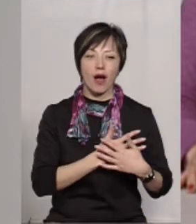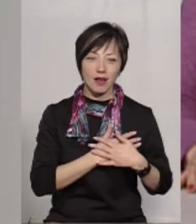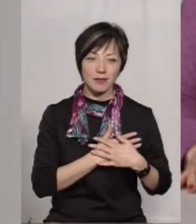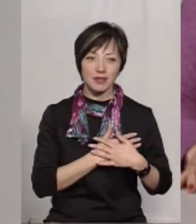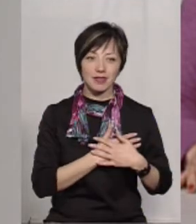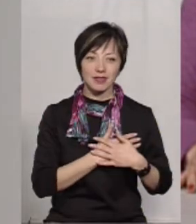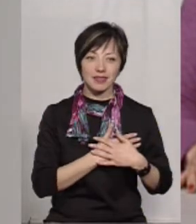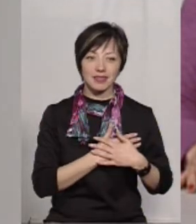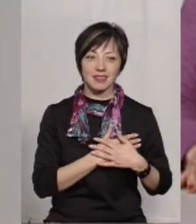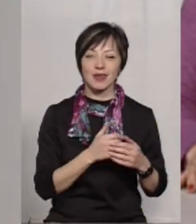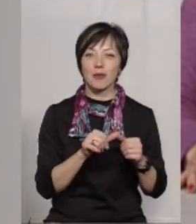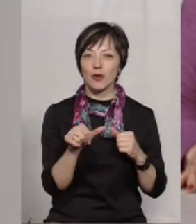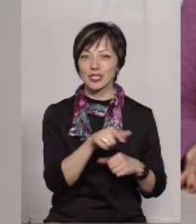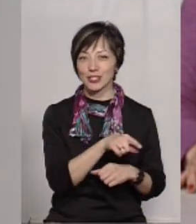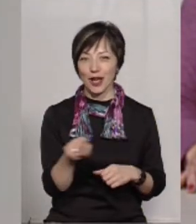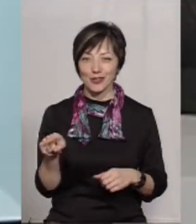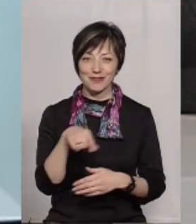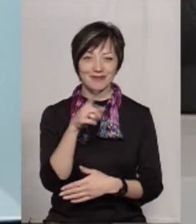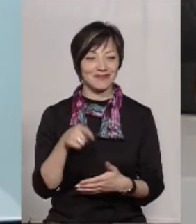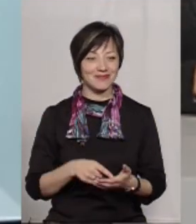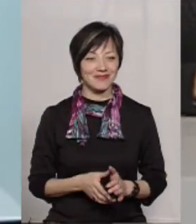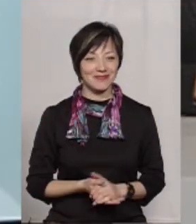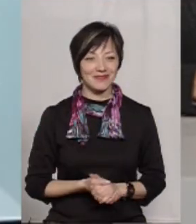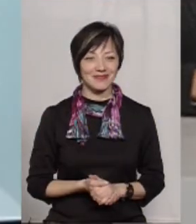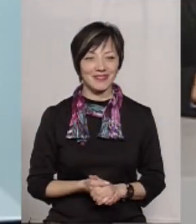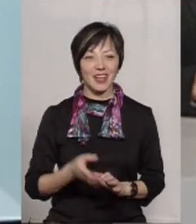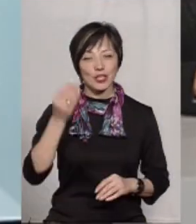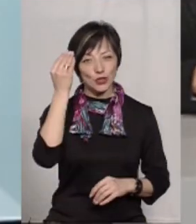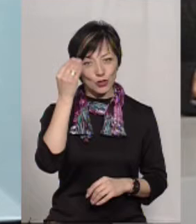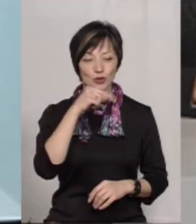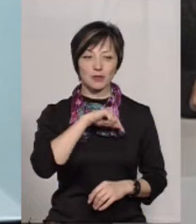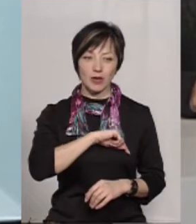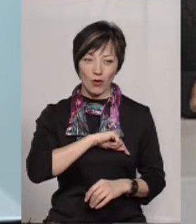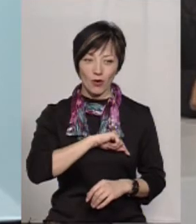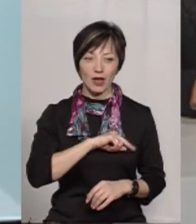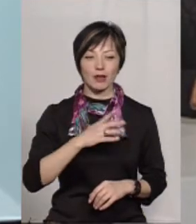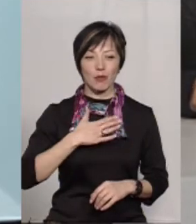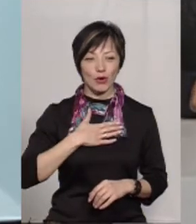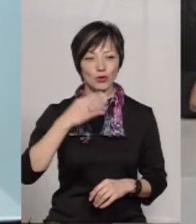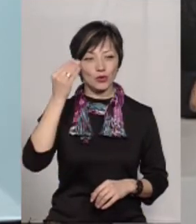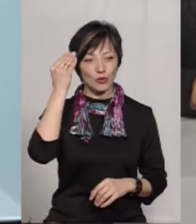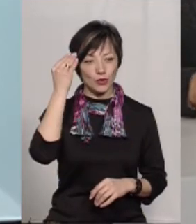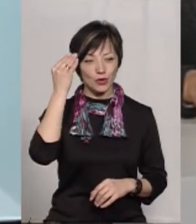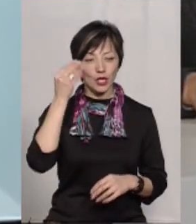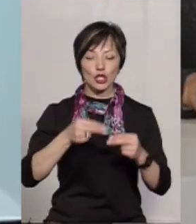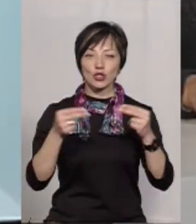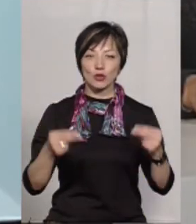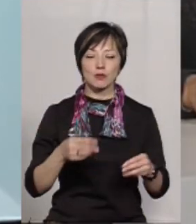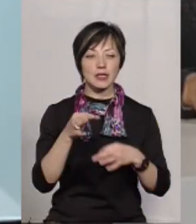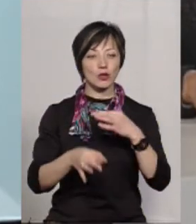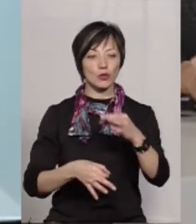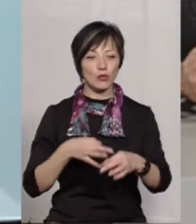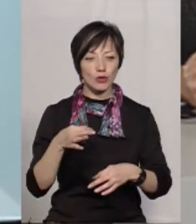коханням поза часом? Якщо з точки зору психології, то, на мою думку, шлюб за